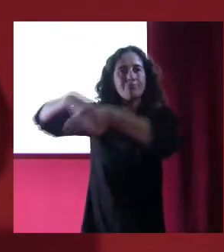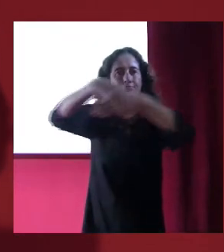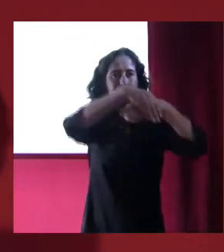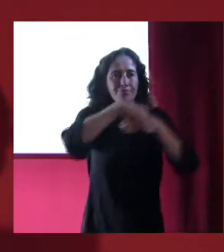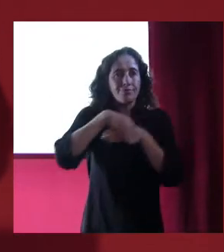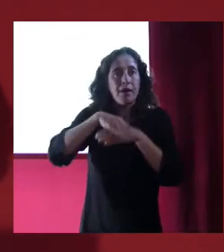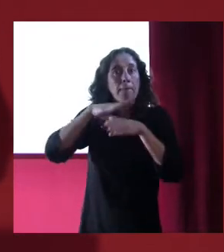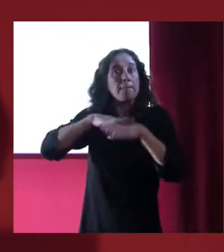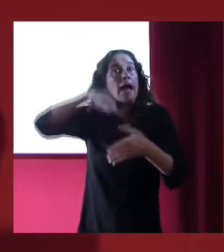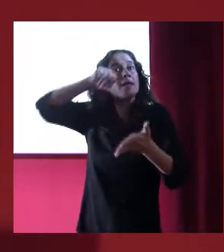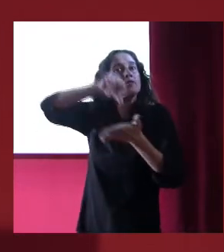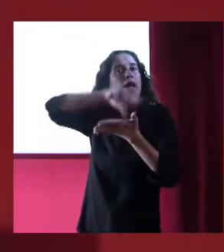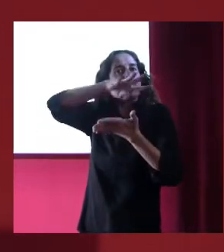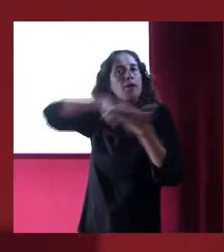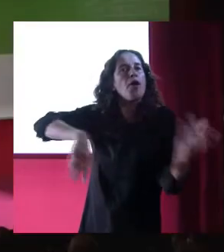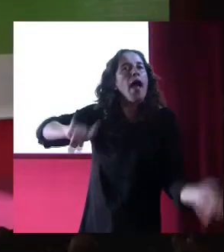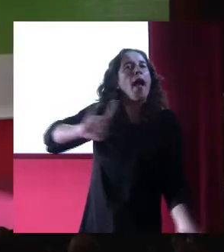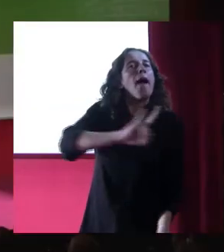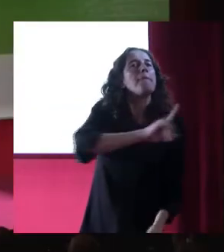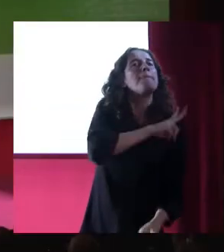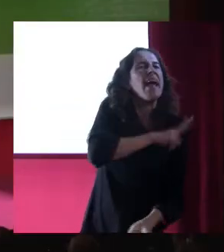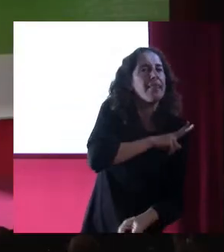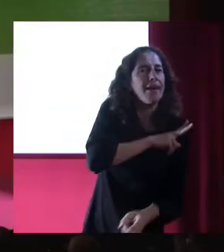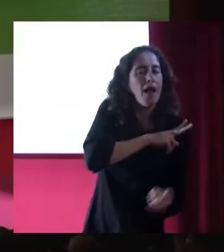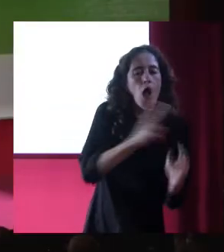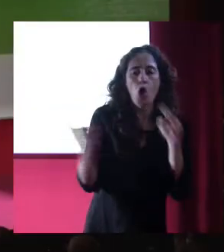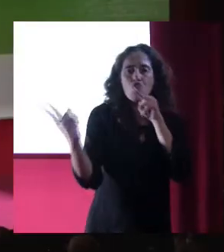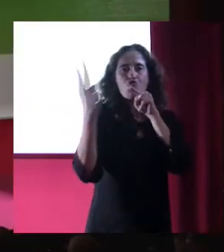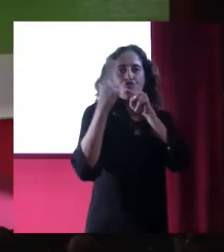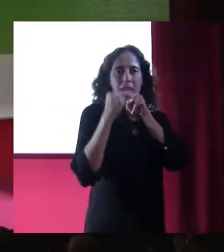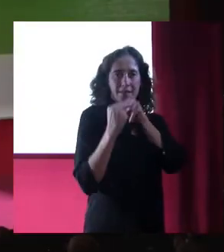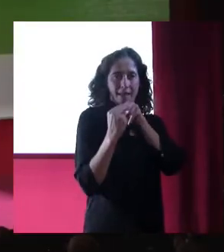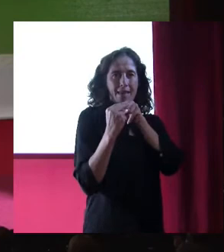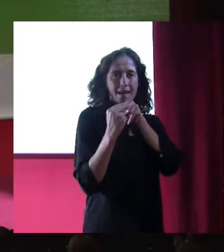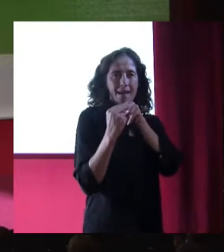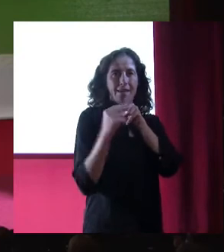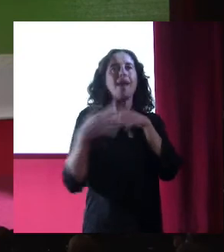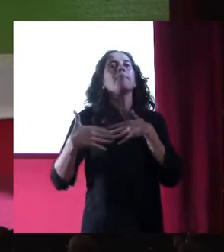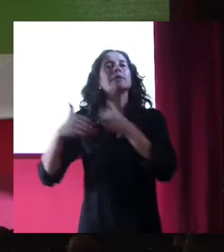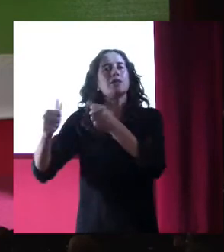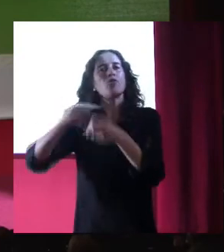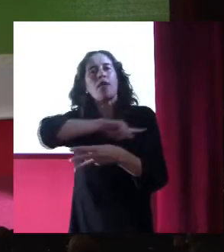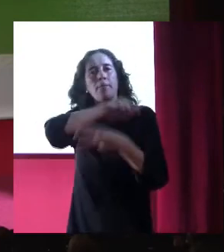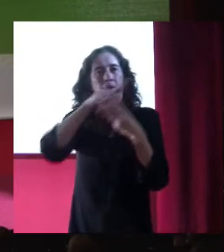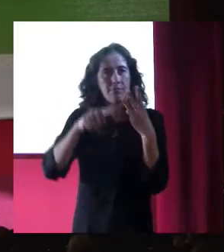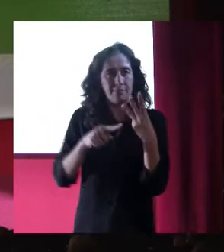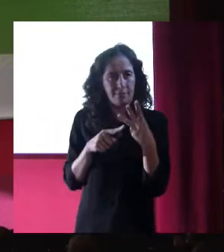fer una Barcelona verda, una Barcelona connectada, una Barcelona saludable.